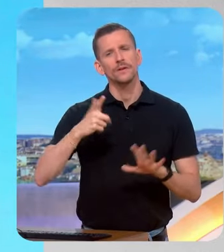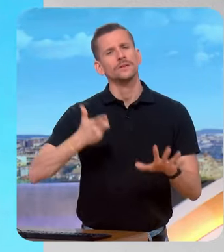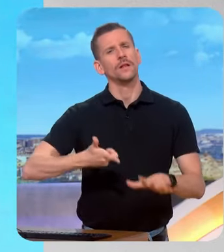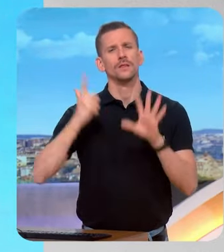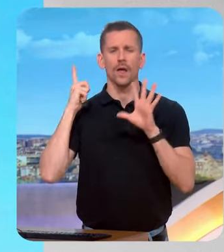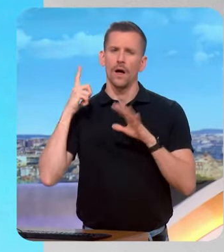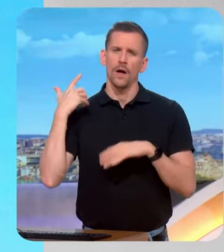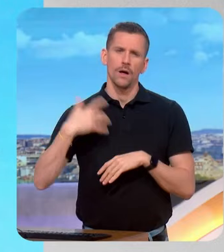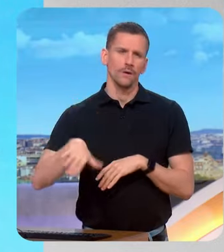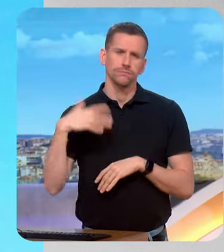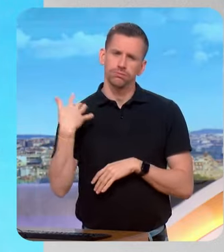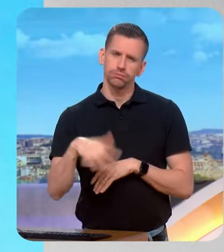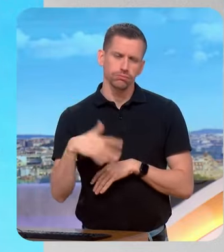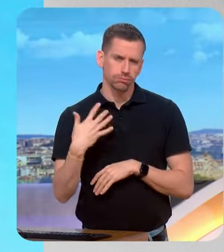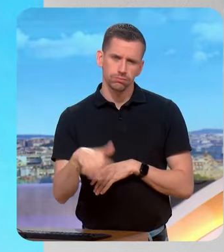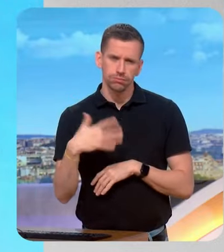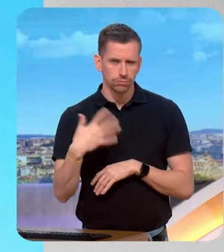la voix de François Bayrou est un peu plus sonore.